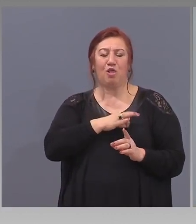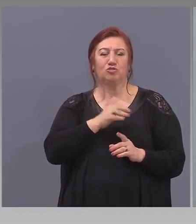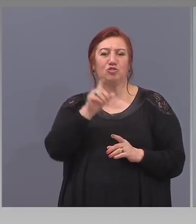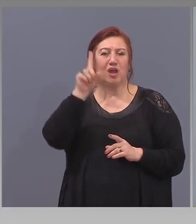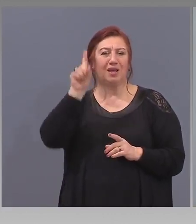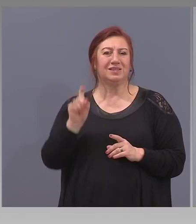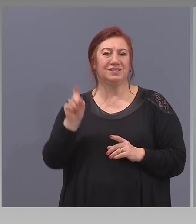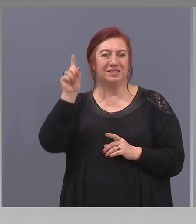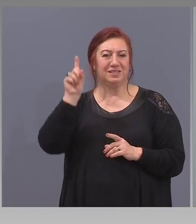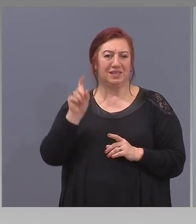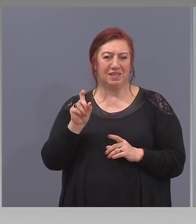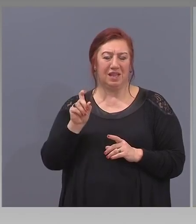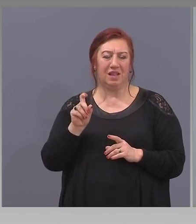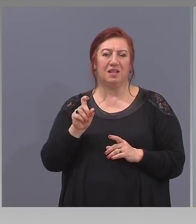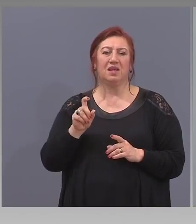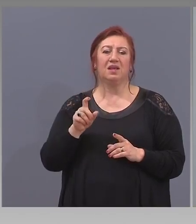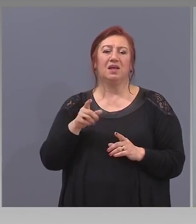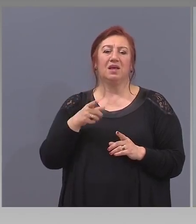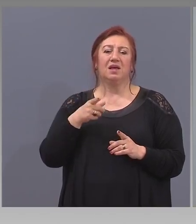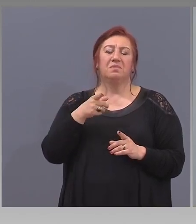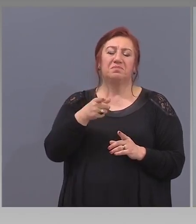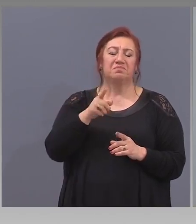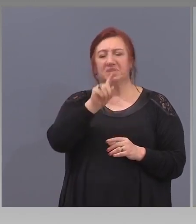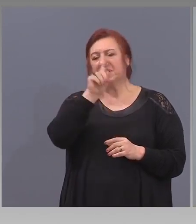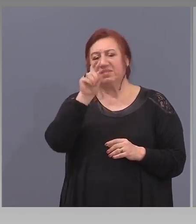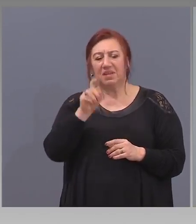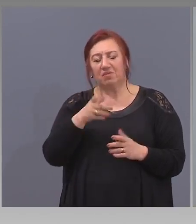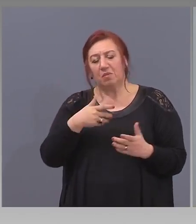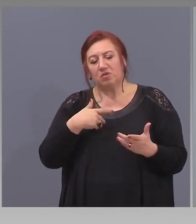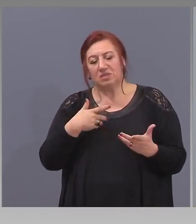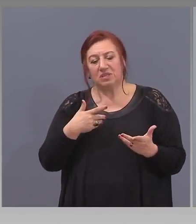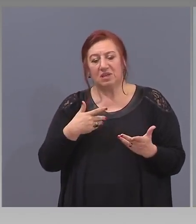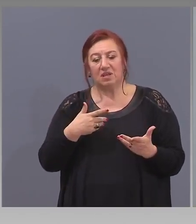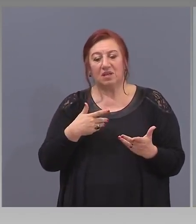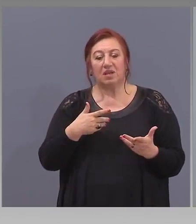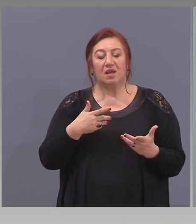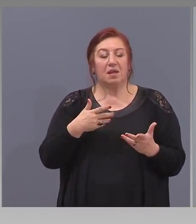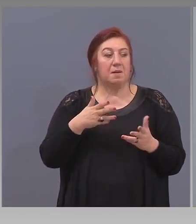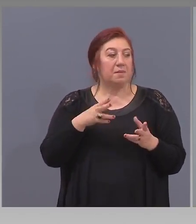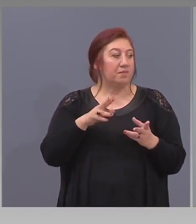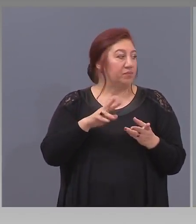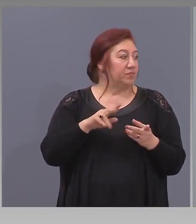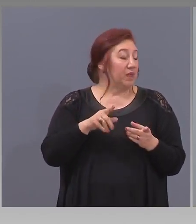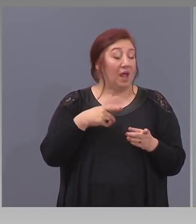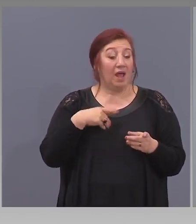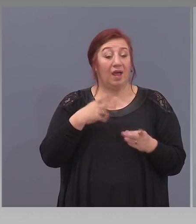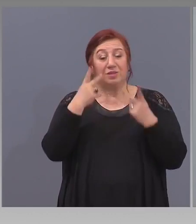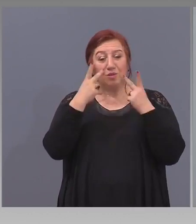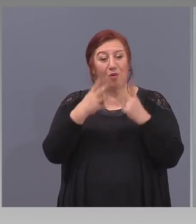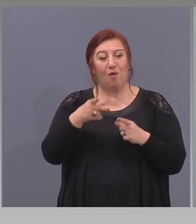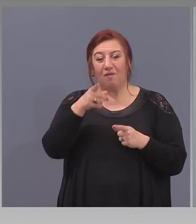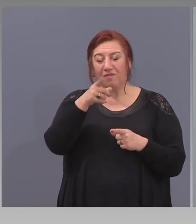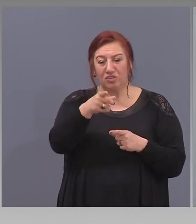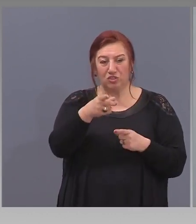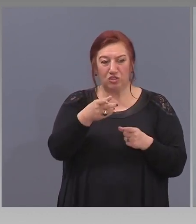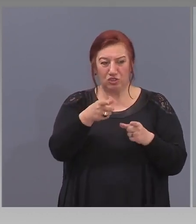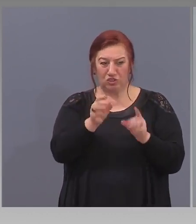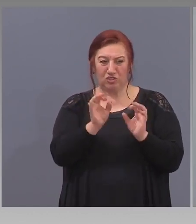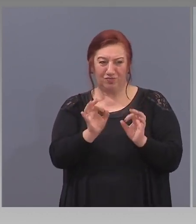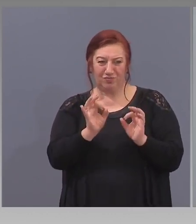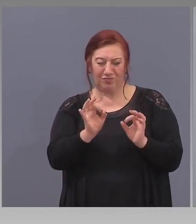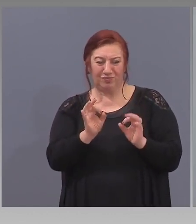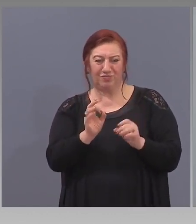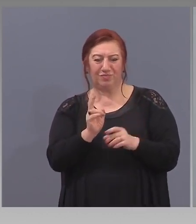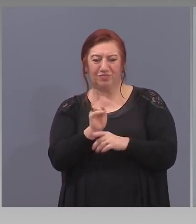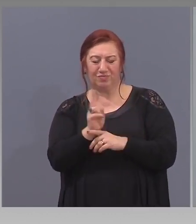що задавате такива въпроси, сте икономист, нещо. Веш в тази сфера и като ги виждаш тези неща, така